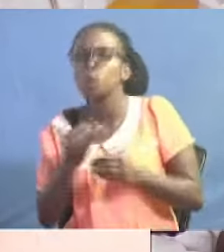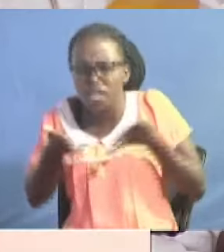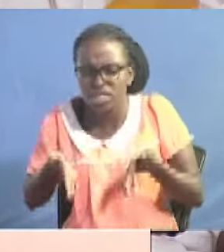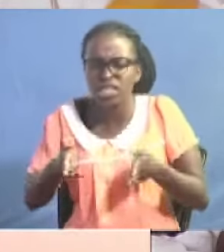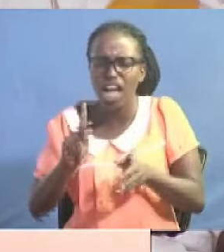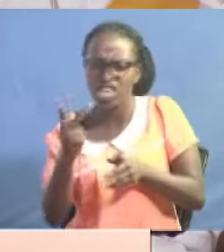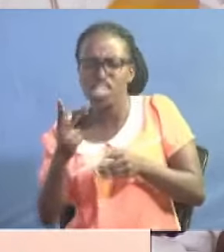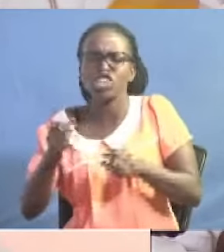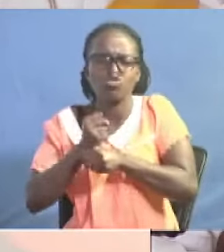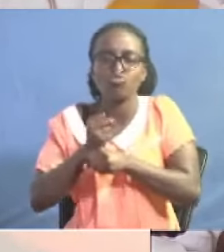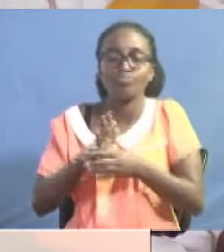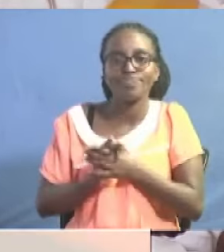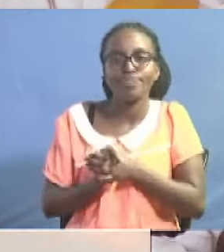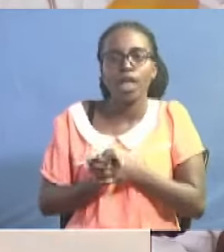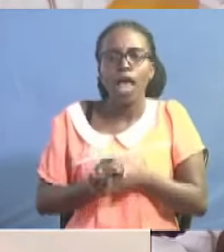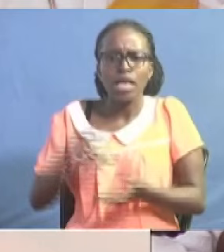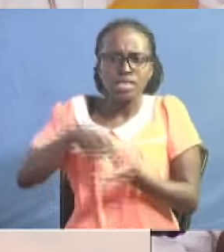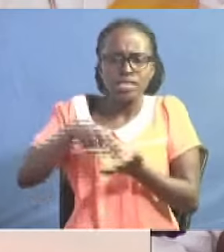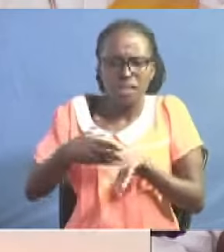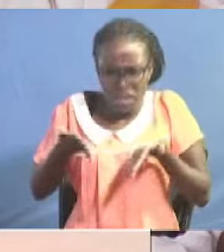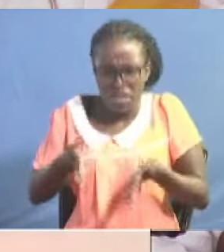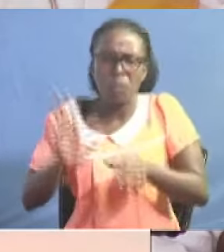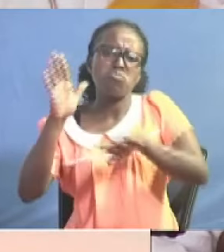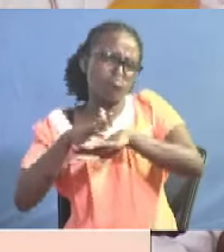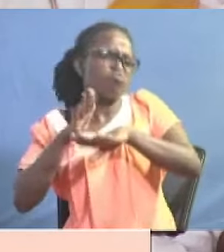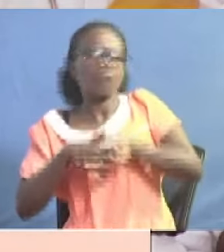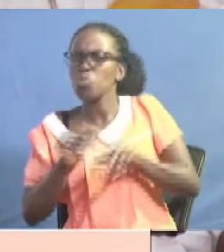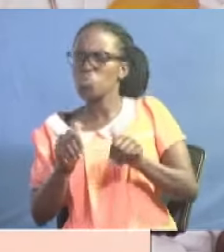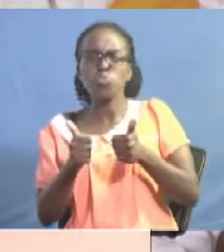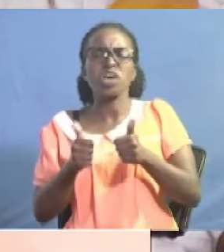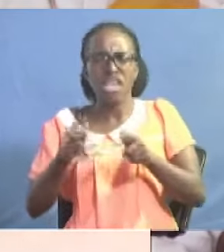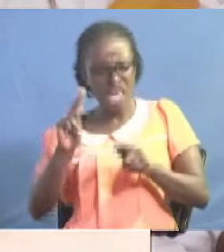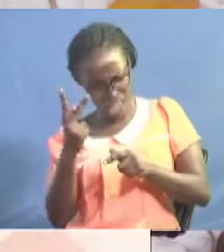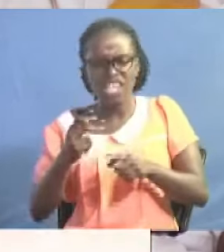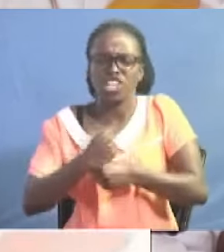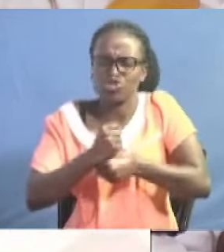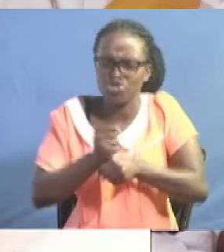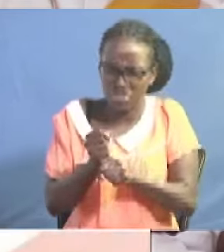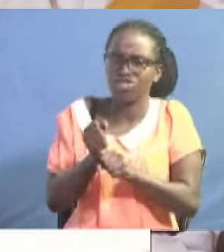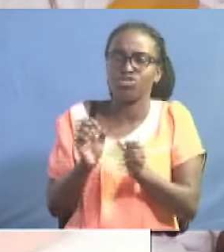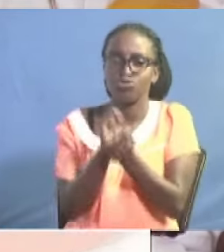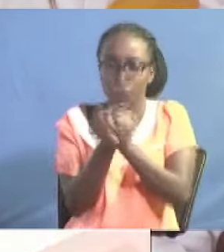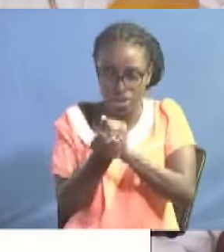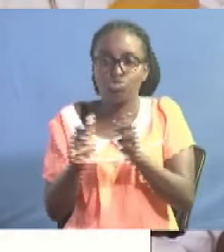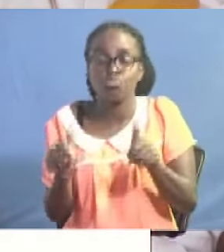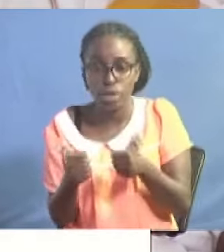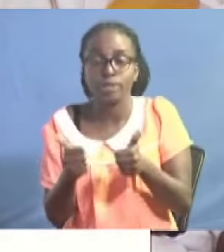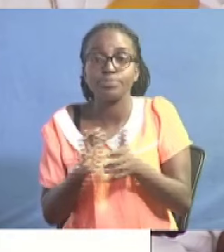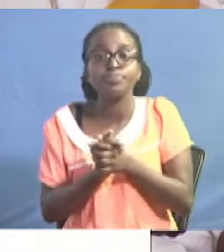Kenya. Kenya tutaisimamia vizuri mpaka Kenya hii ibadilike. Nyinyi mnajua, kwanza nyinyi wa